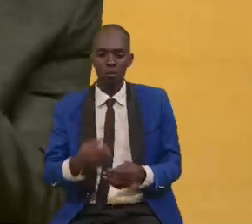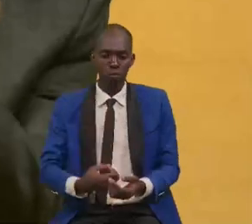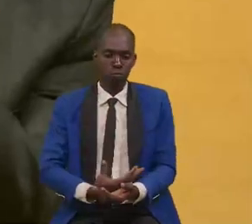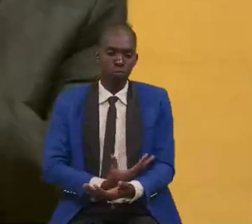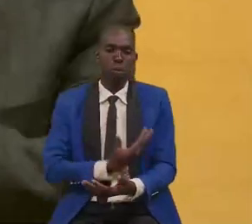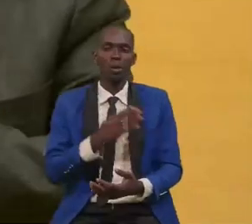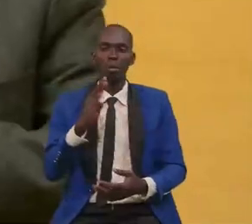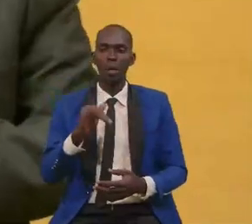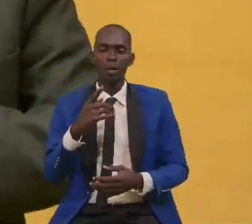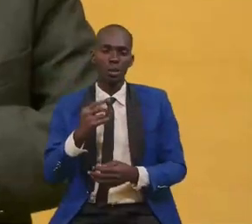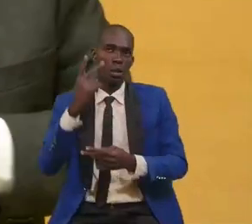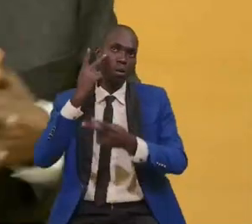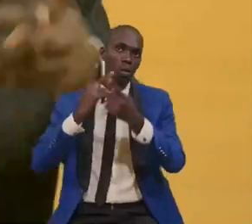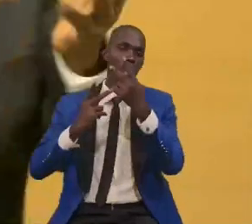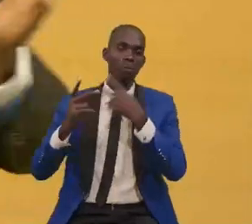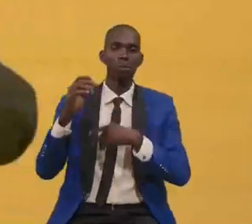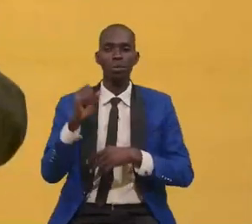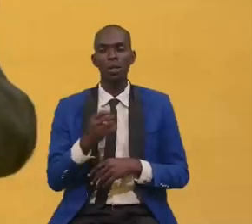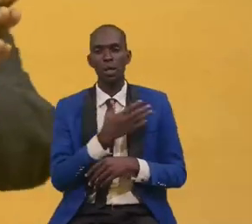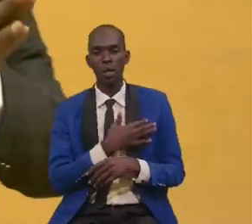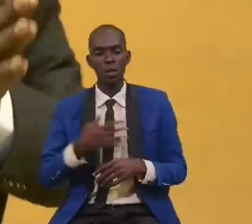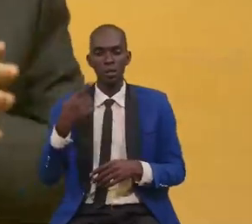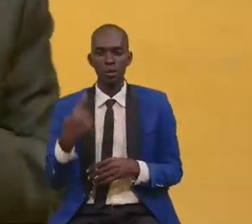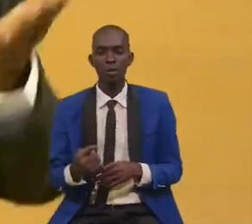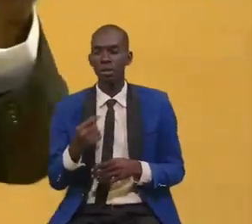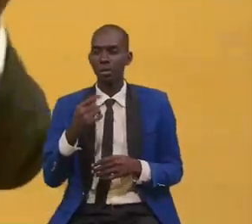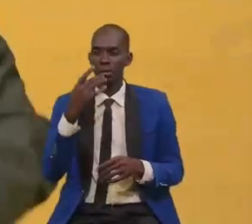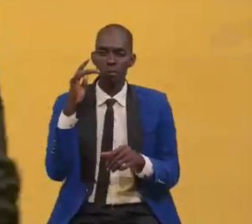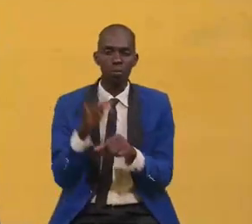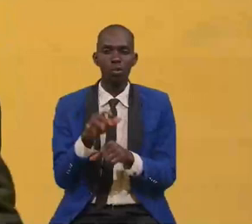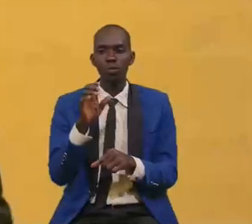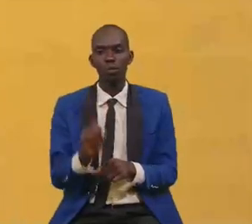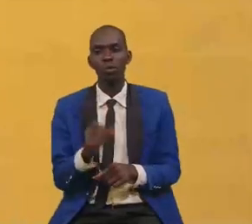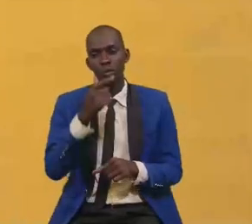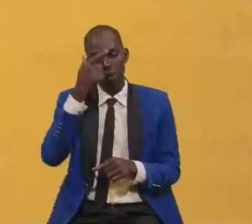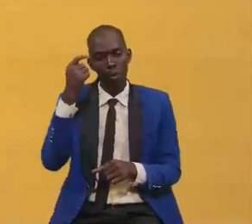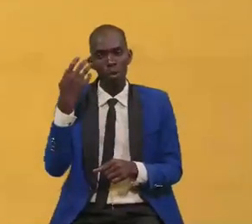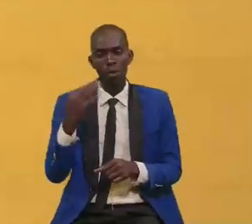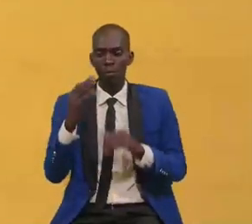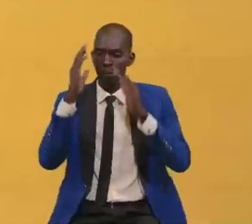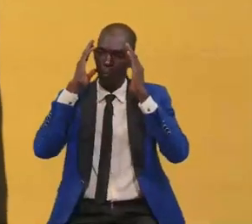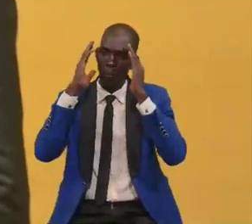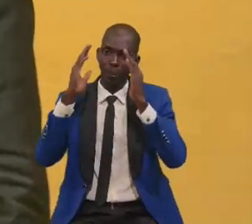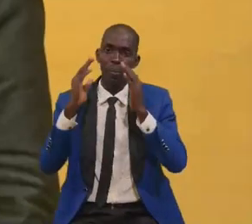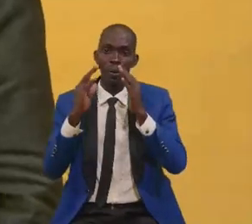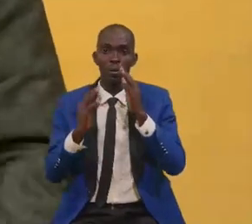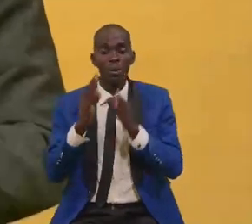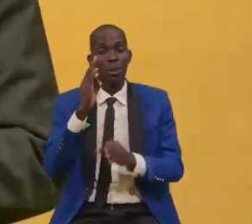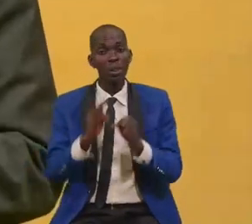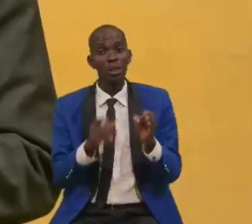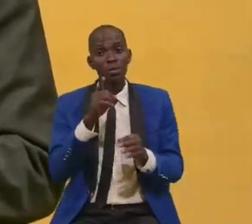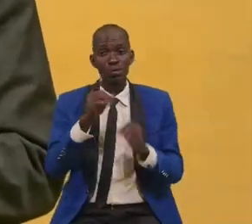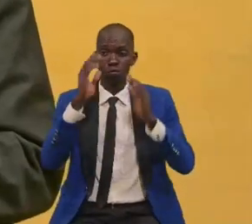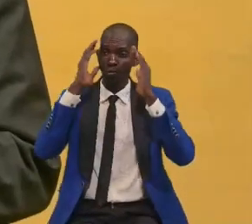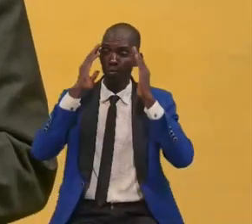la prophétie, les promesses et les prédictions à cause de la concentration. Vous savez, si vous vous concentrez sur quelque